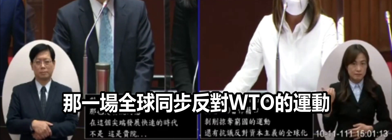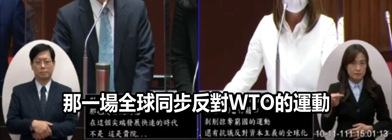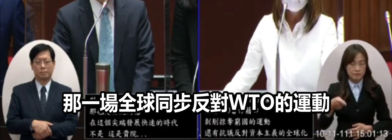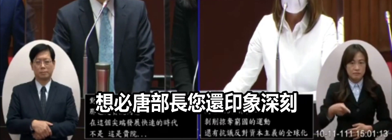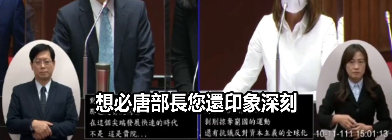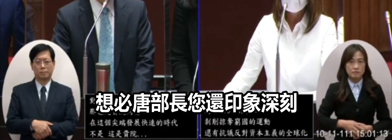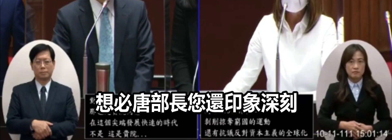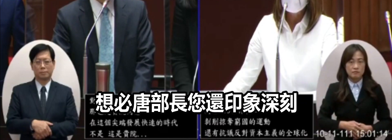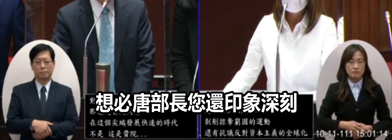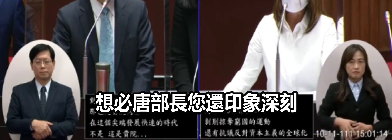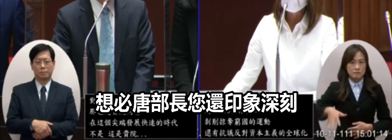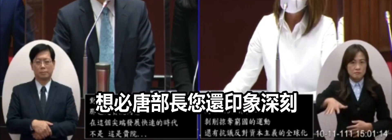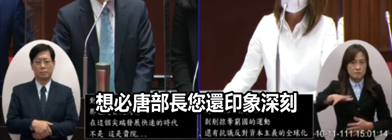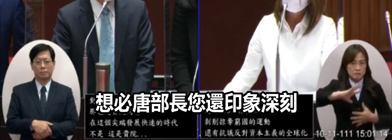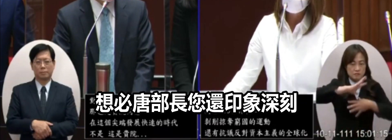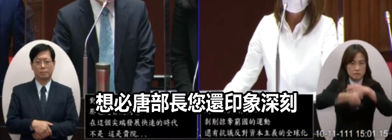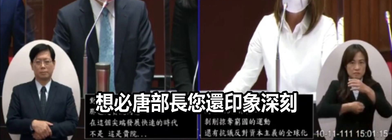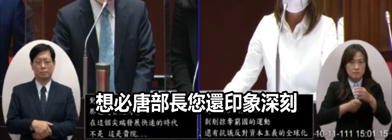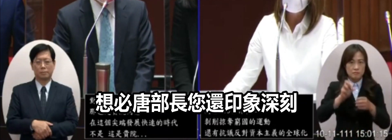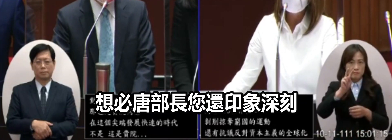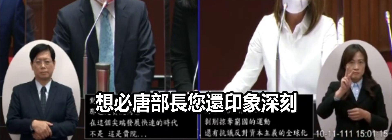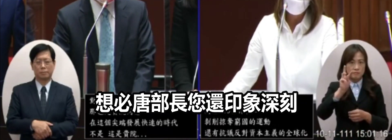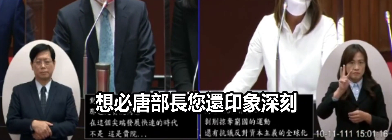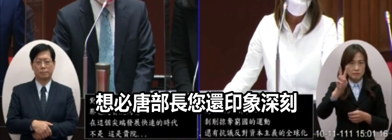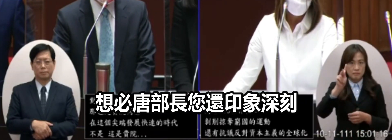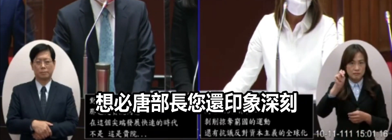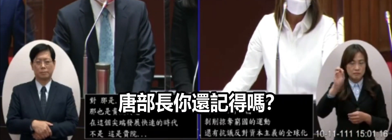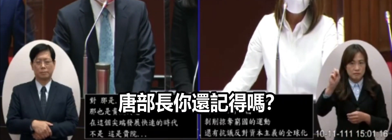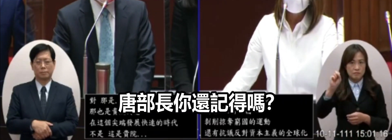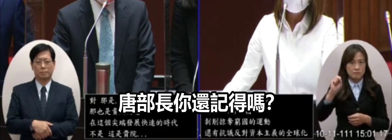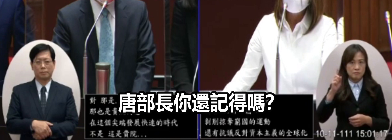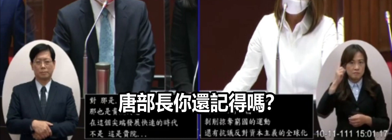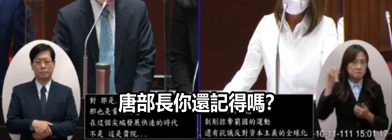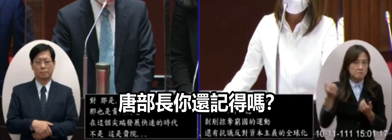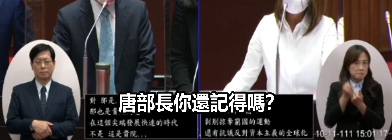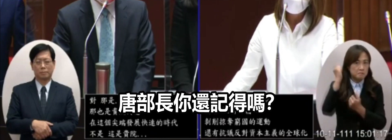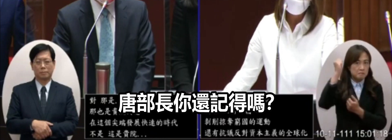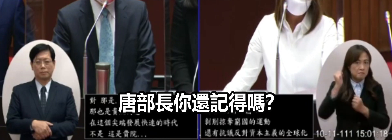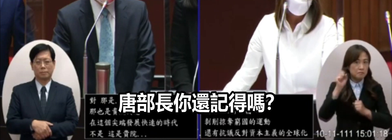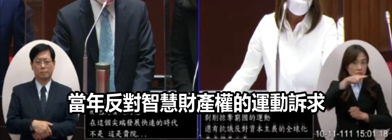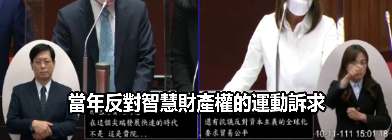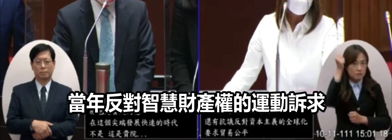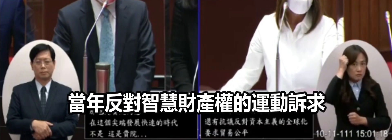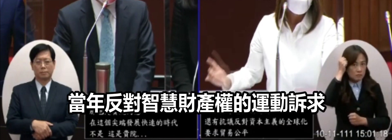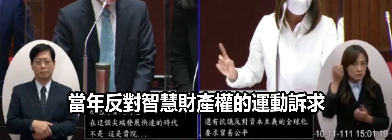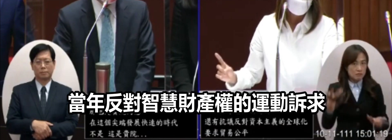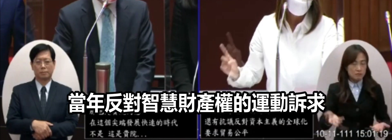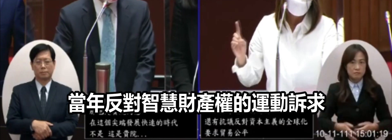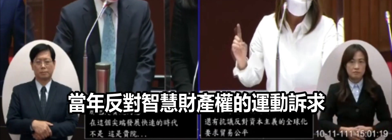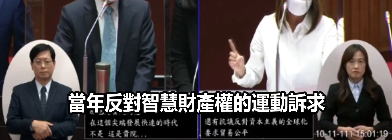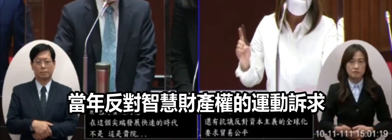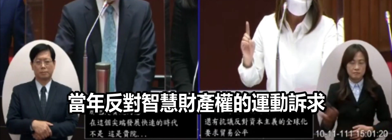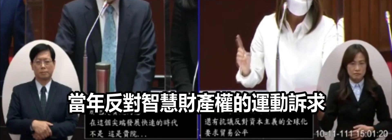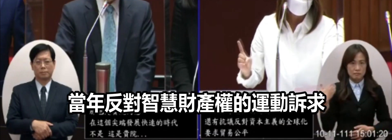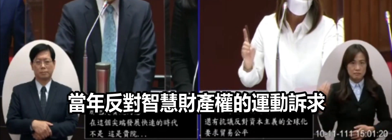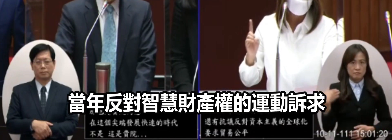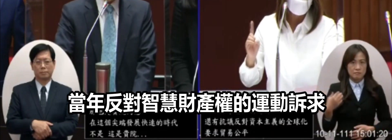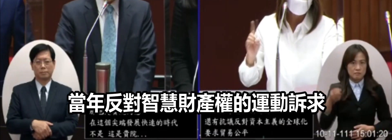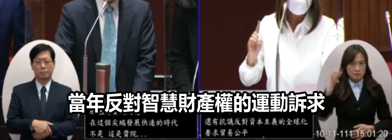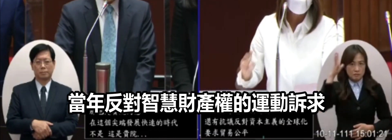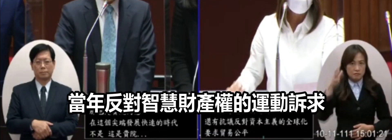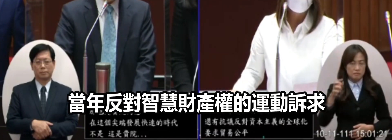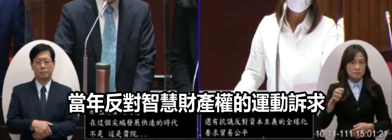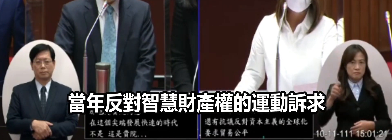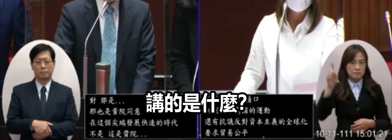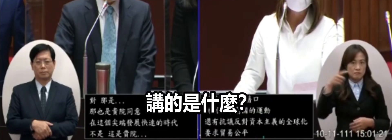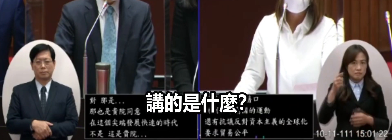的运动，想必唐部长您还印象深刻吧？唐部长，你还记得吗？当年反对智慧财产权的